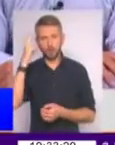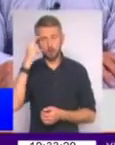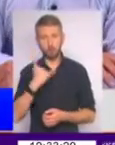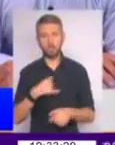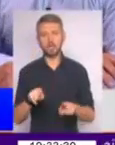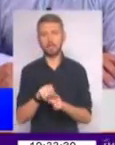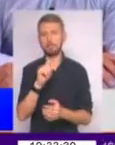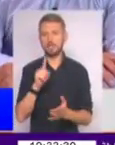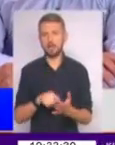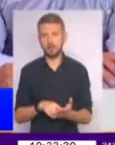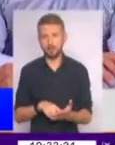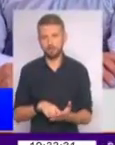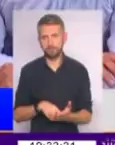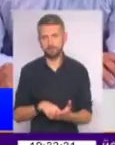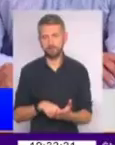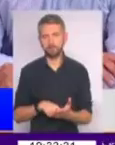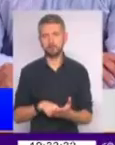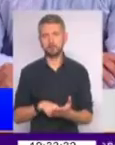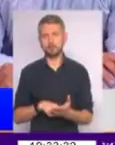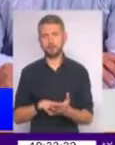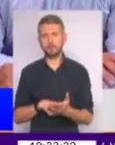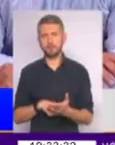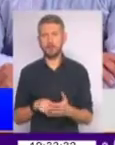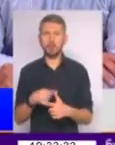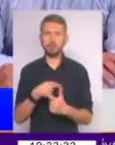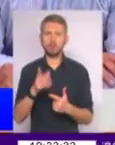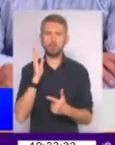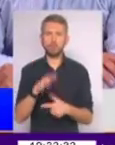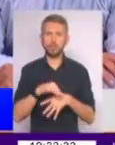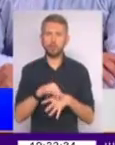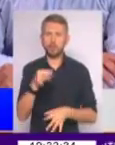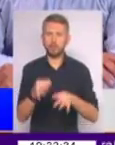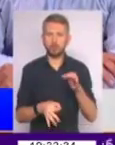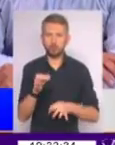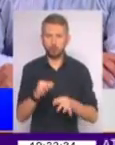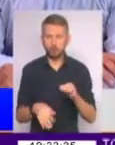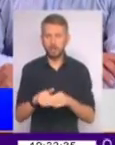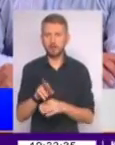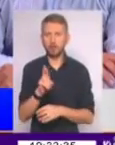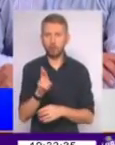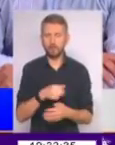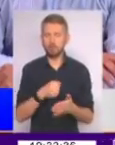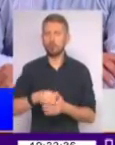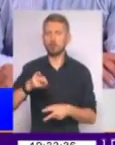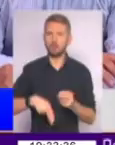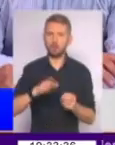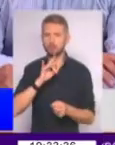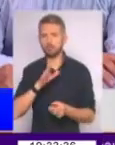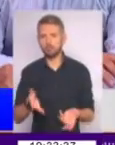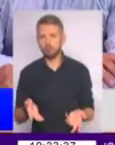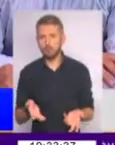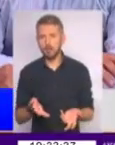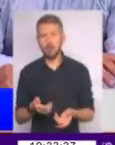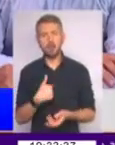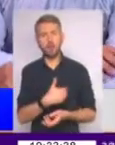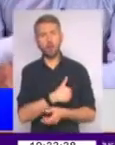Таке питання. Чи буде доведений суд оце над Януковичем до кінця? Як ви